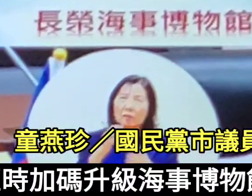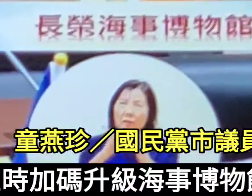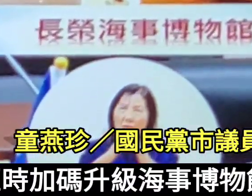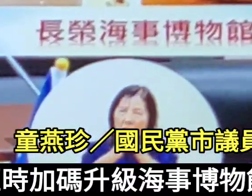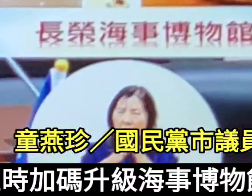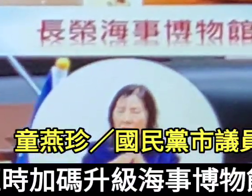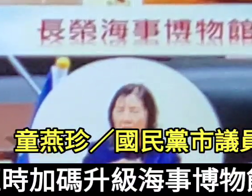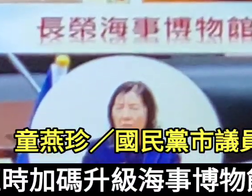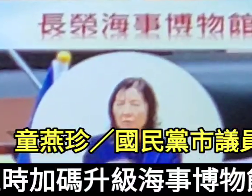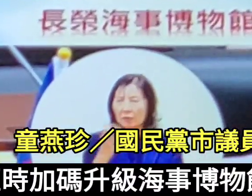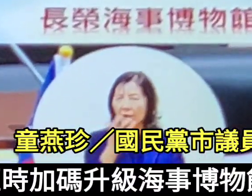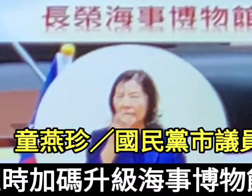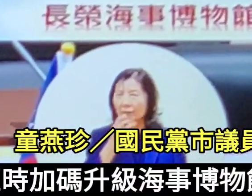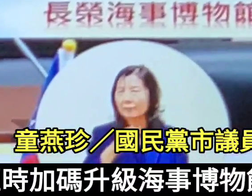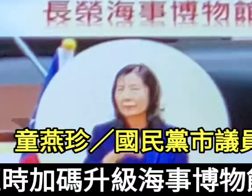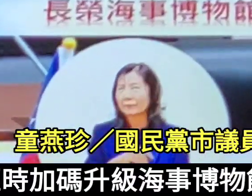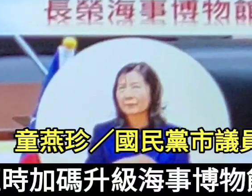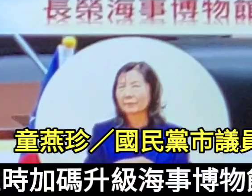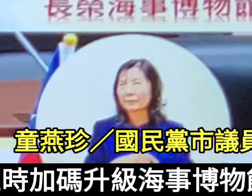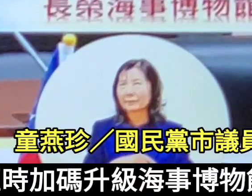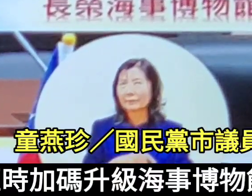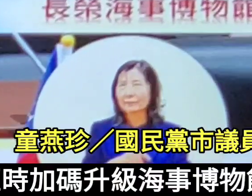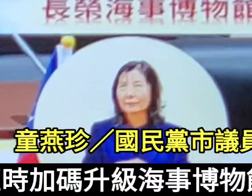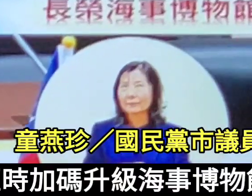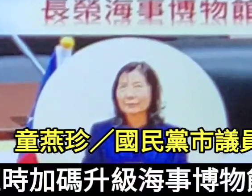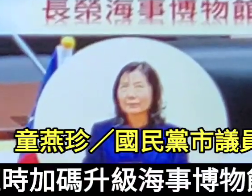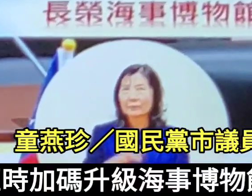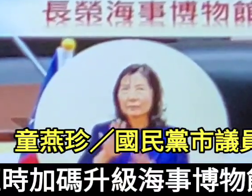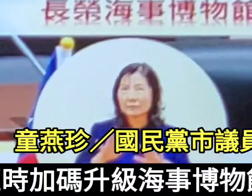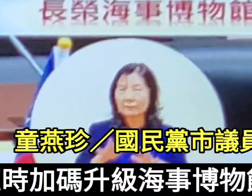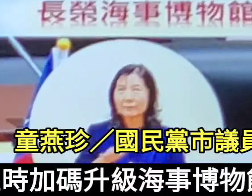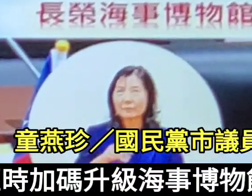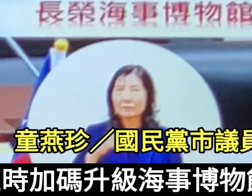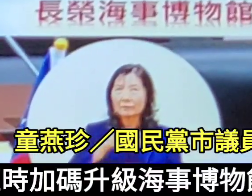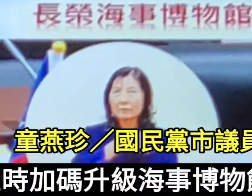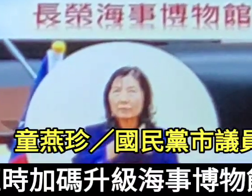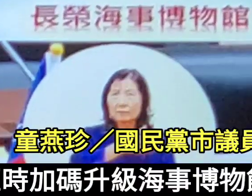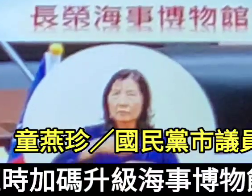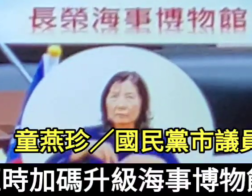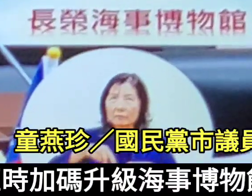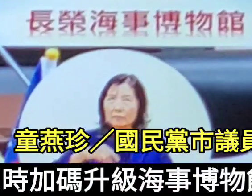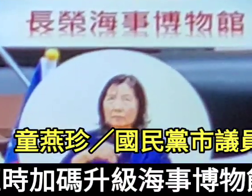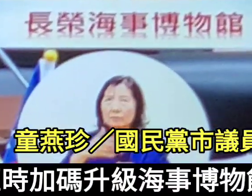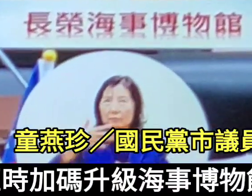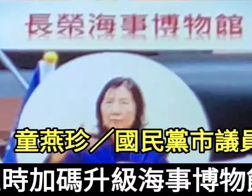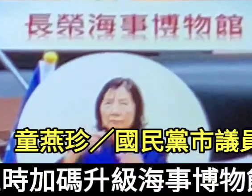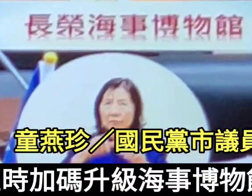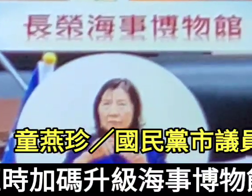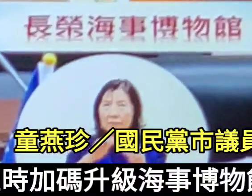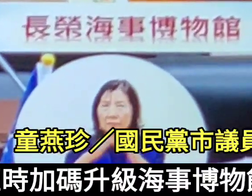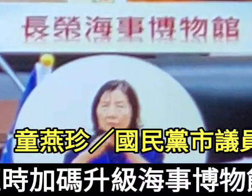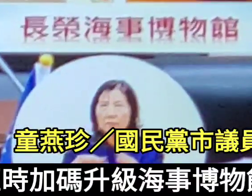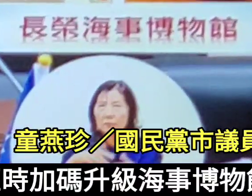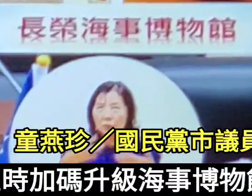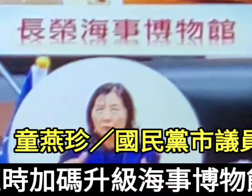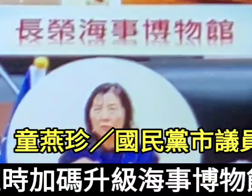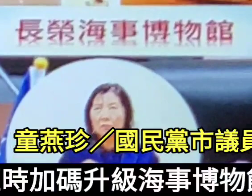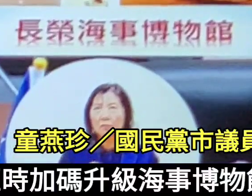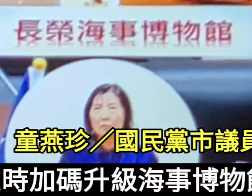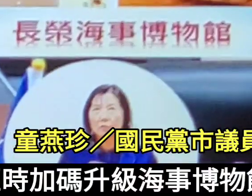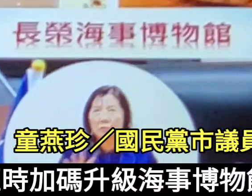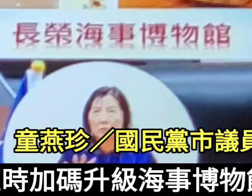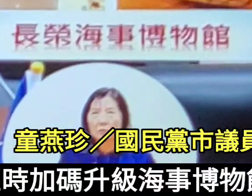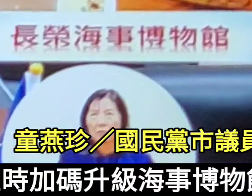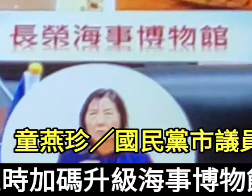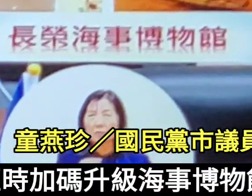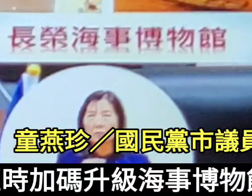死人的，对不对？好，所以呢，现在我们的流行音乐文化馆里面有博物馆，我不晓得是不是要把